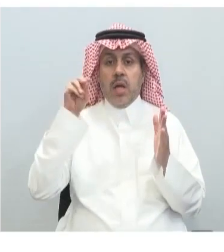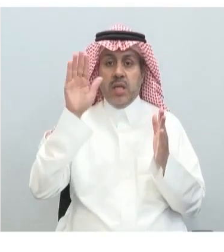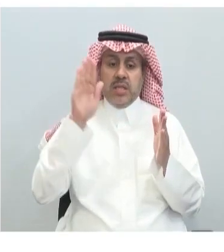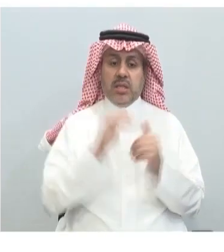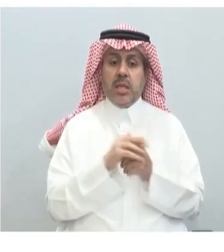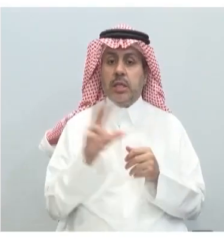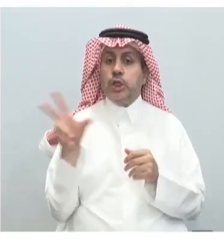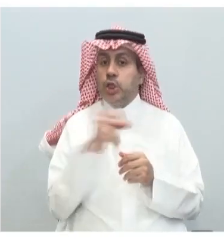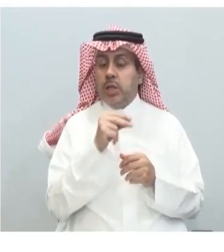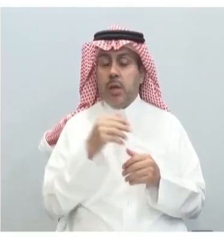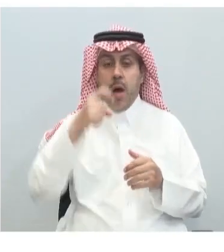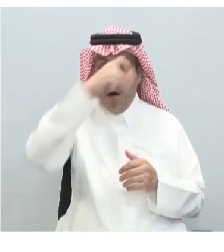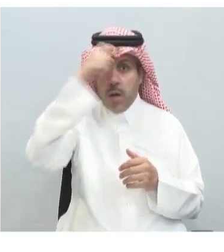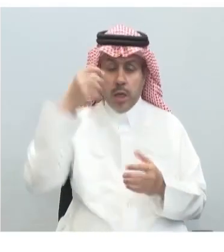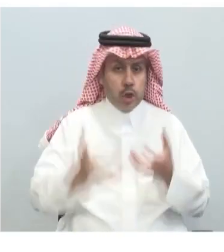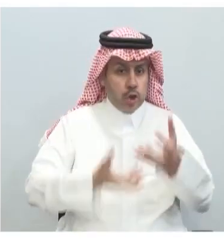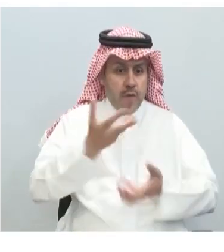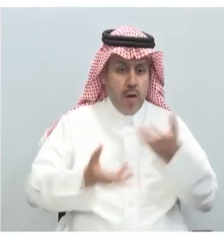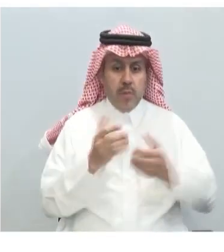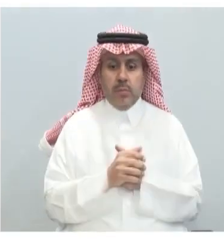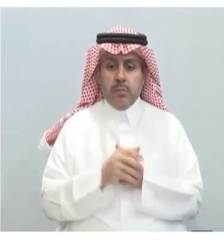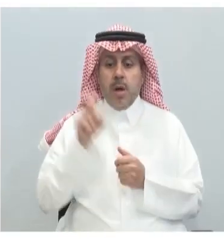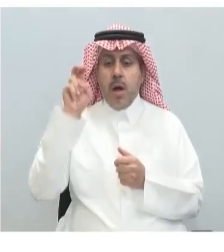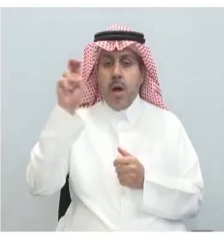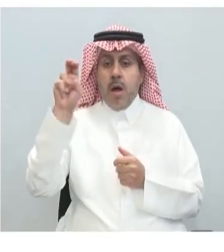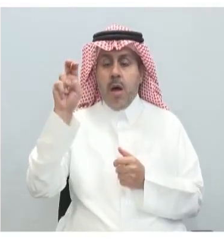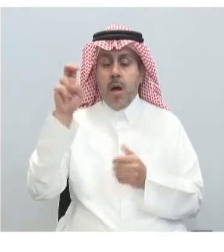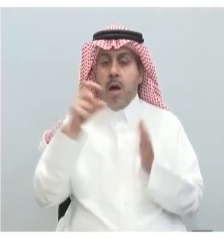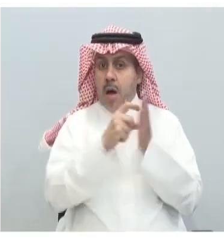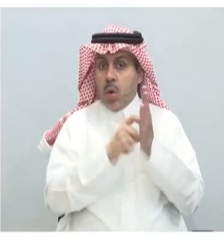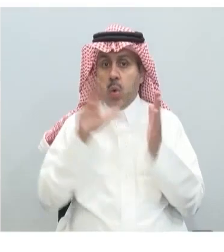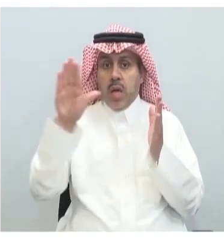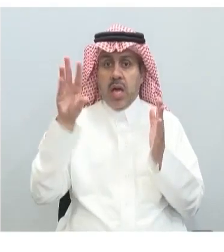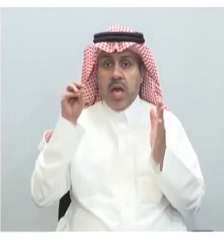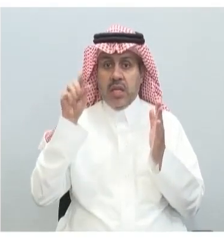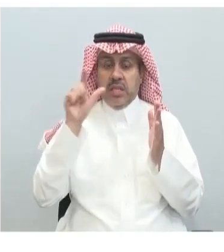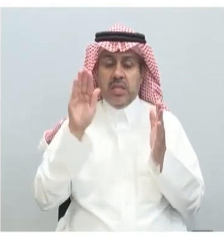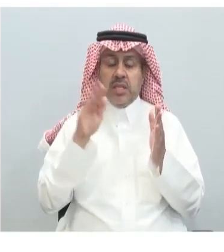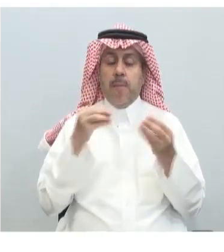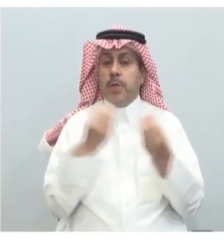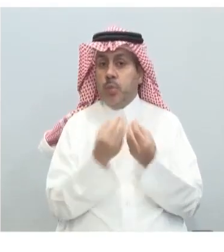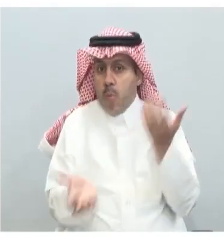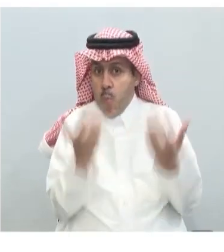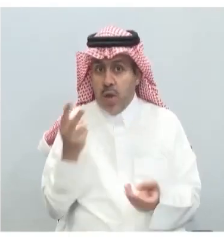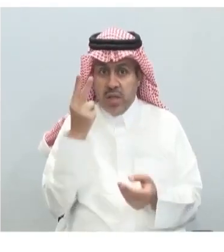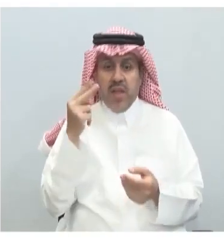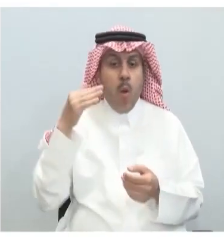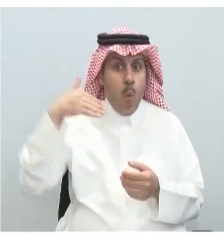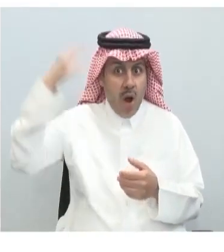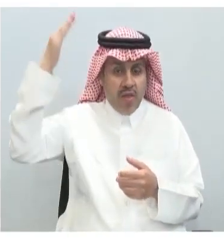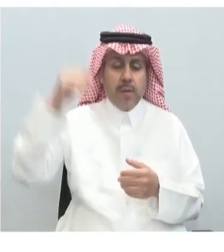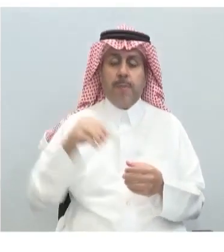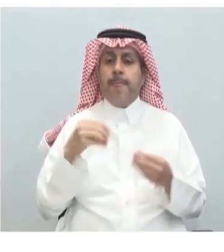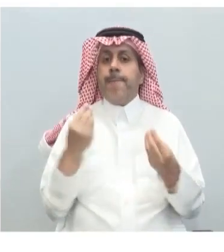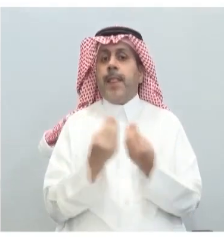لايجاد حراره التفاعل قانون هس ينص على انه اذا كان مجموع معادلتين او اكثر يساوي معادله كليه